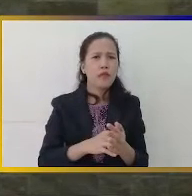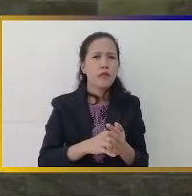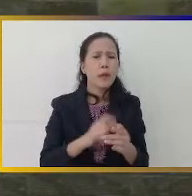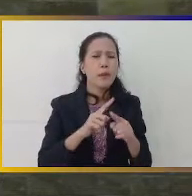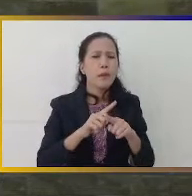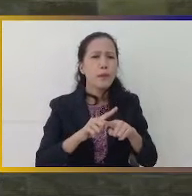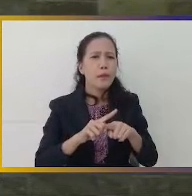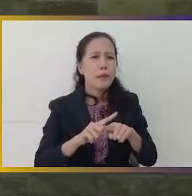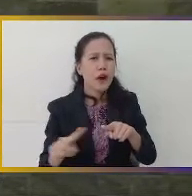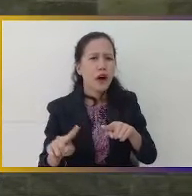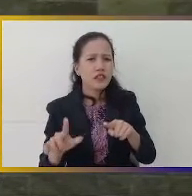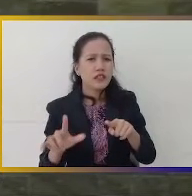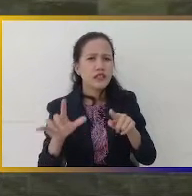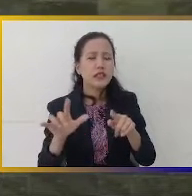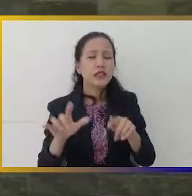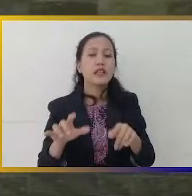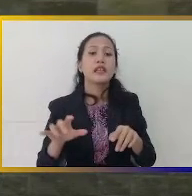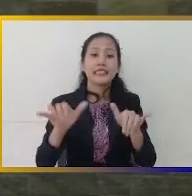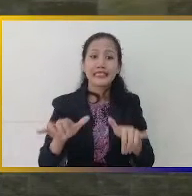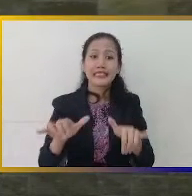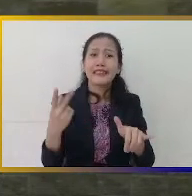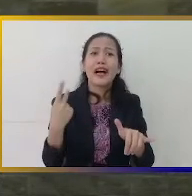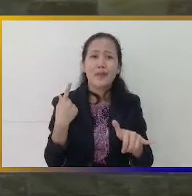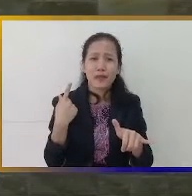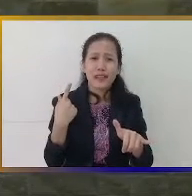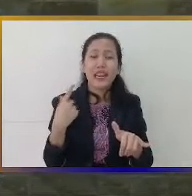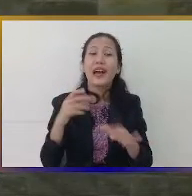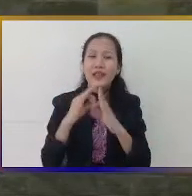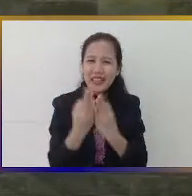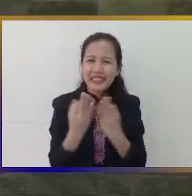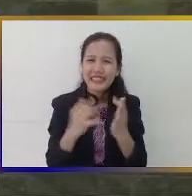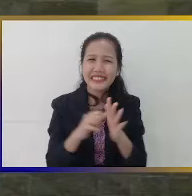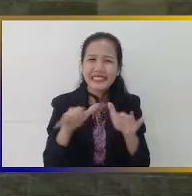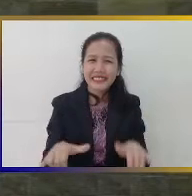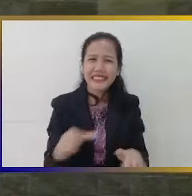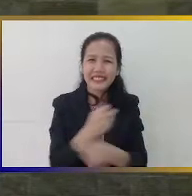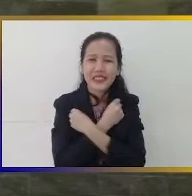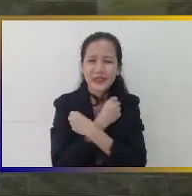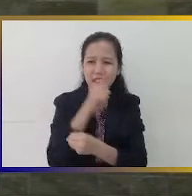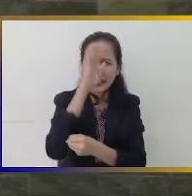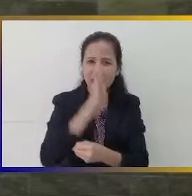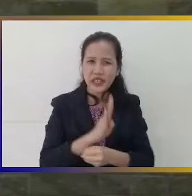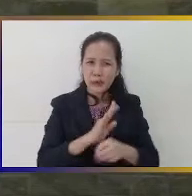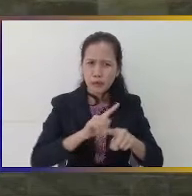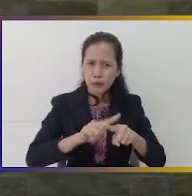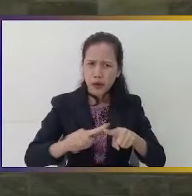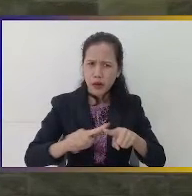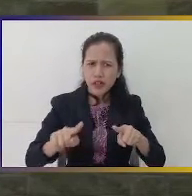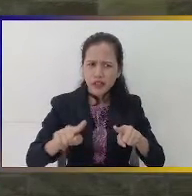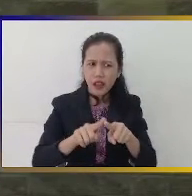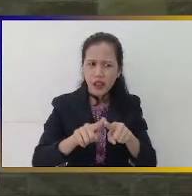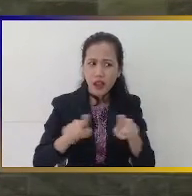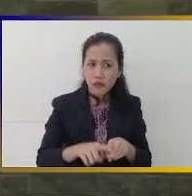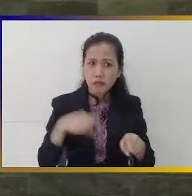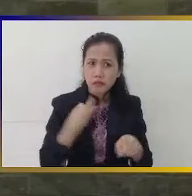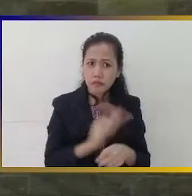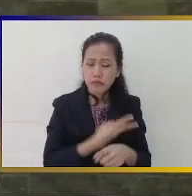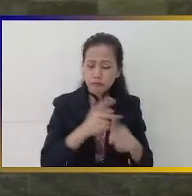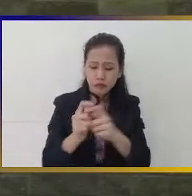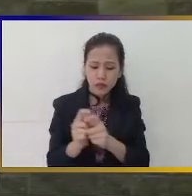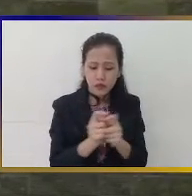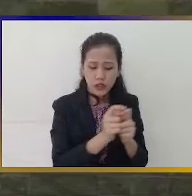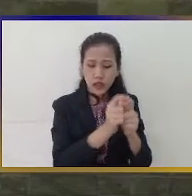inyo, na nagmamahal pa rin po sa gawain ng Panginoon. But as we speak and as we gather today, ang diablo rin